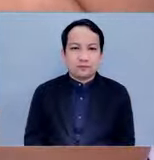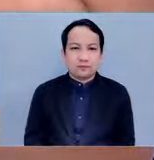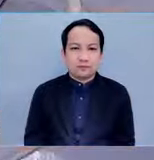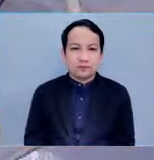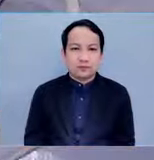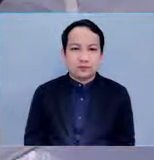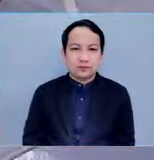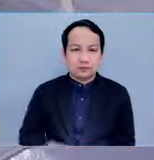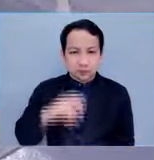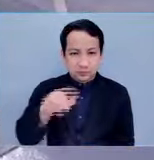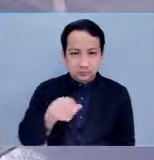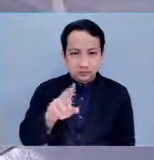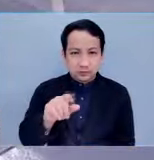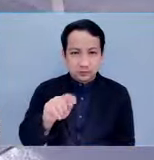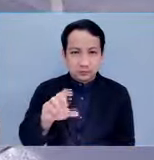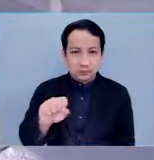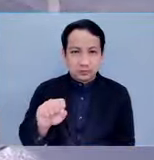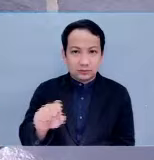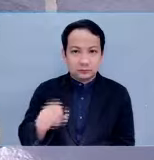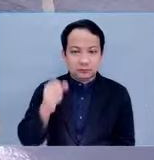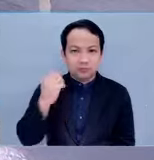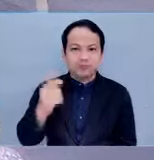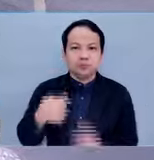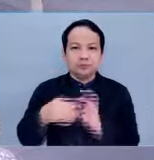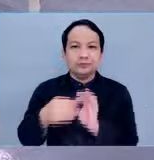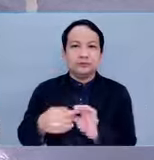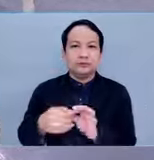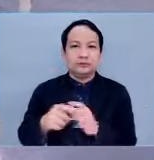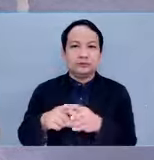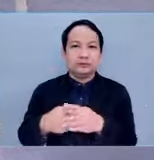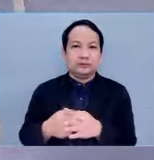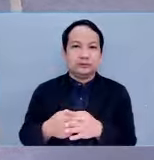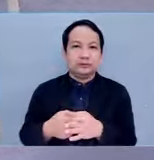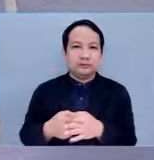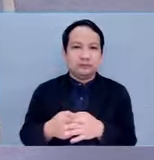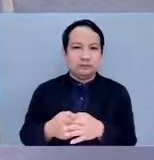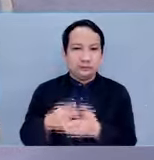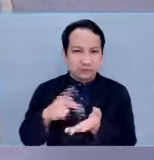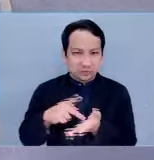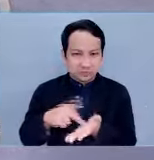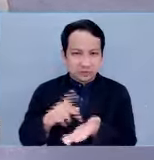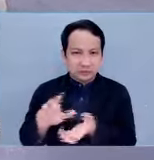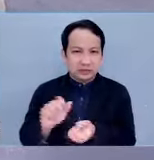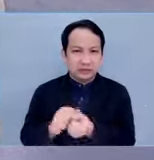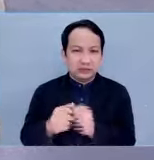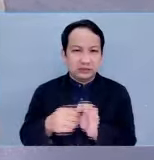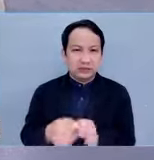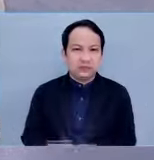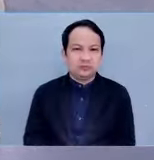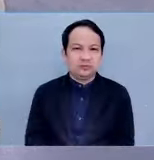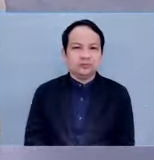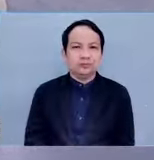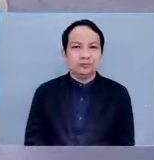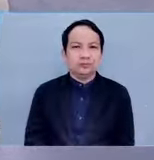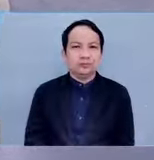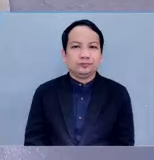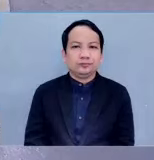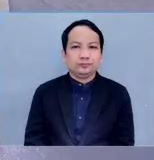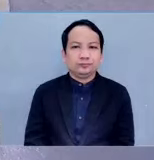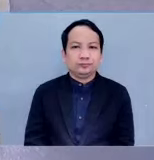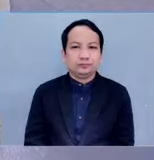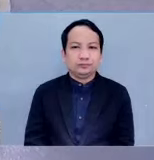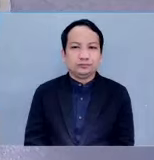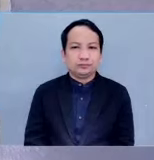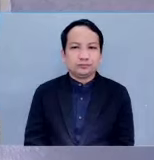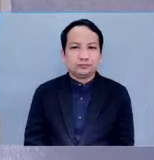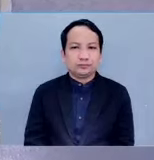Ragdoll. Ragdoll! Silbay po. Malikot. Medyo malikot siya. Speaking of malikot, meron bang pagkakaiba